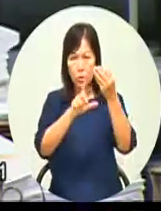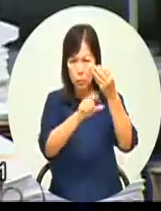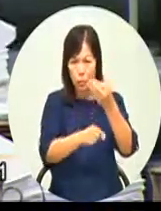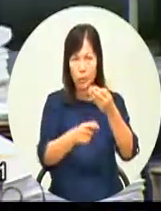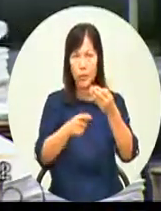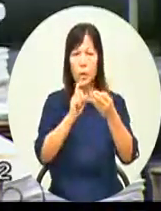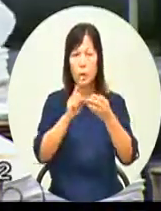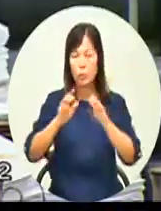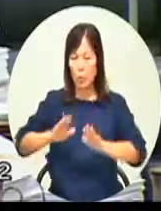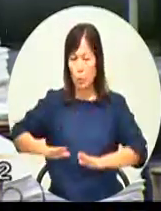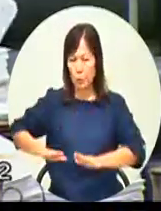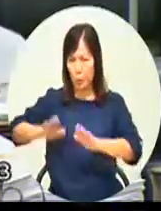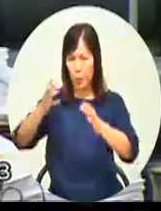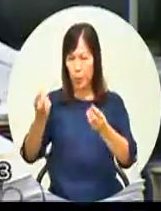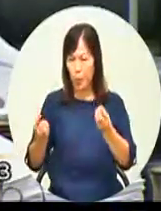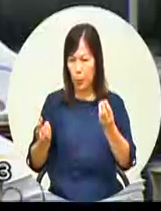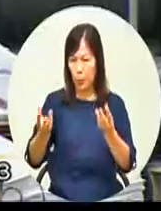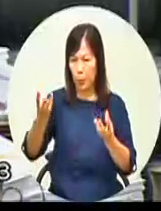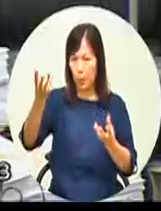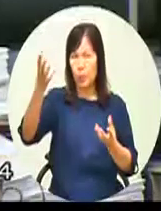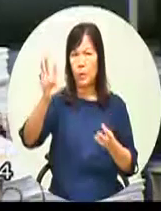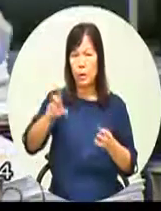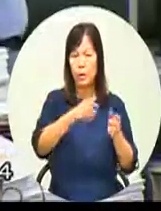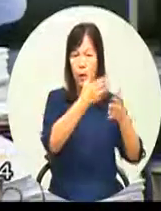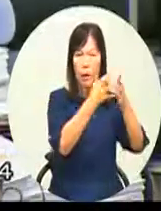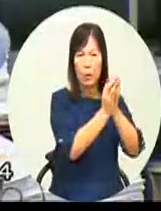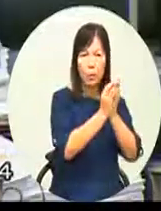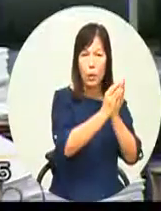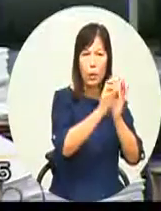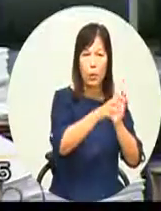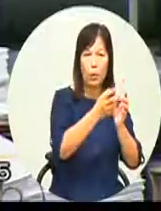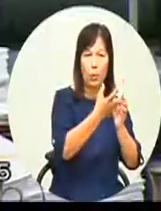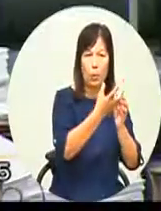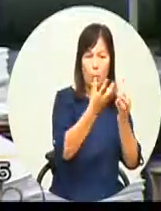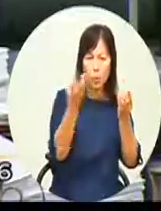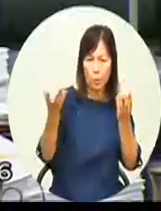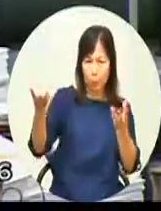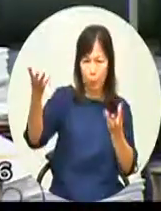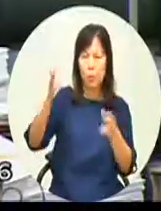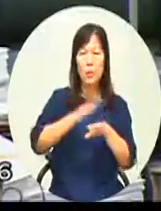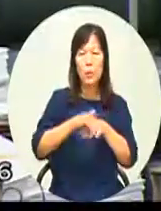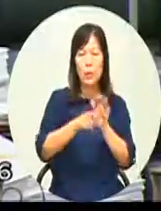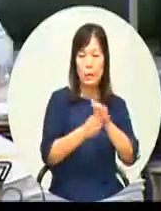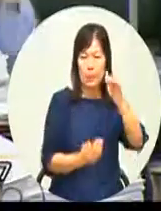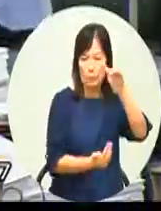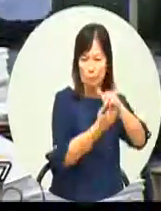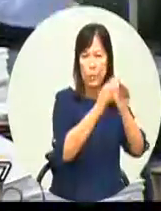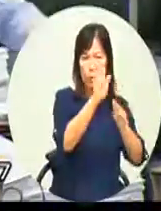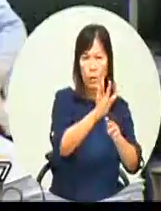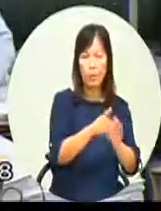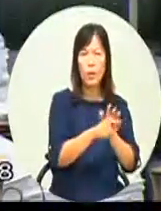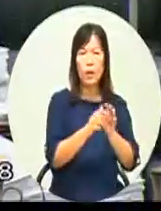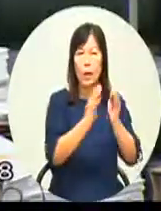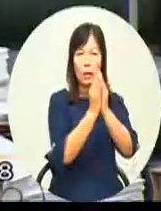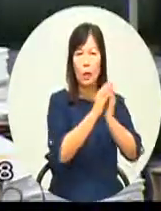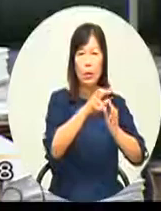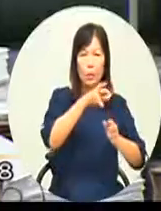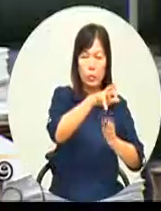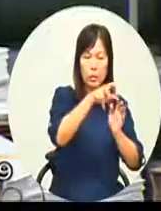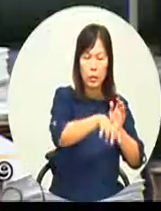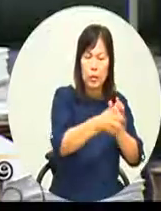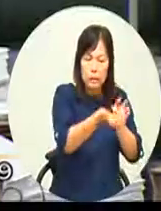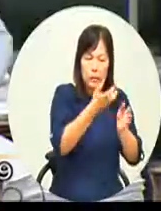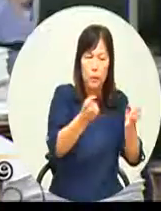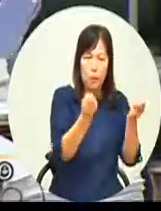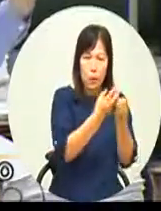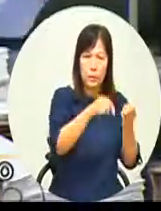的成长数还比桃园成长多，因为他们其实已经到达了一个极限了。那所以在桃园机场前一阵子出状况的